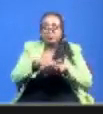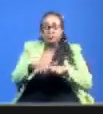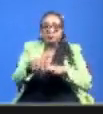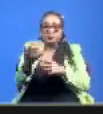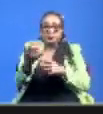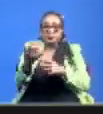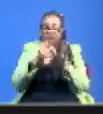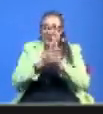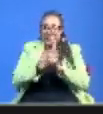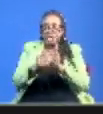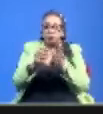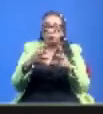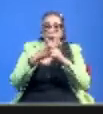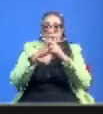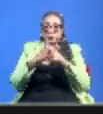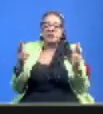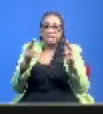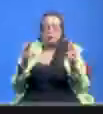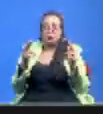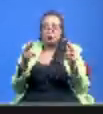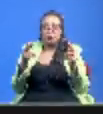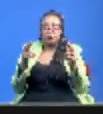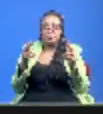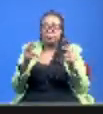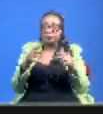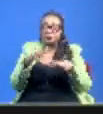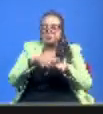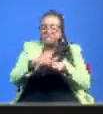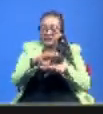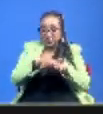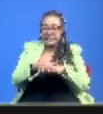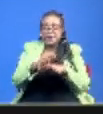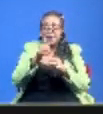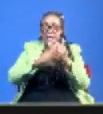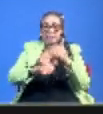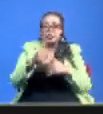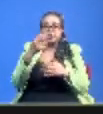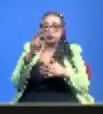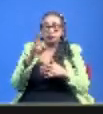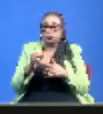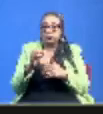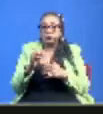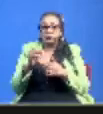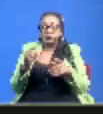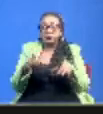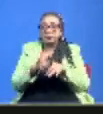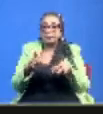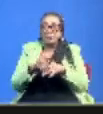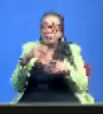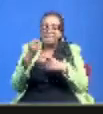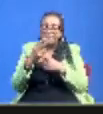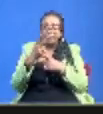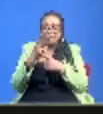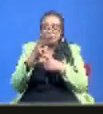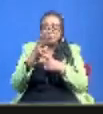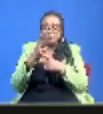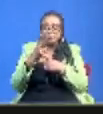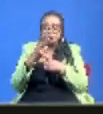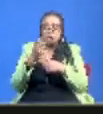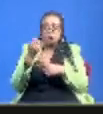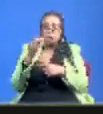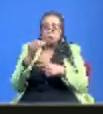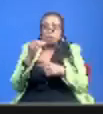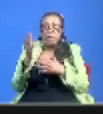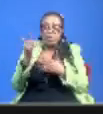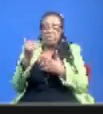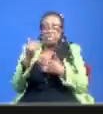tuanze mashinani kutafuta vijana wa under 17 tunaenda kucheza Sekafa bado tunaenda Uganda tena December itakuwa December hiyo. So tunatarajia kupata